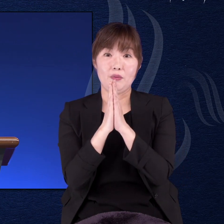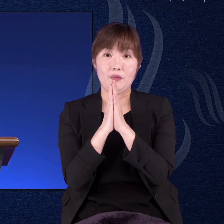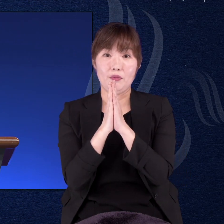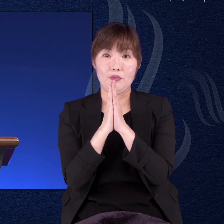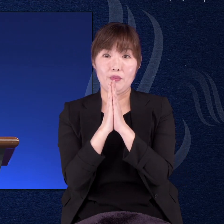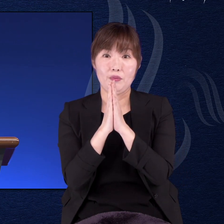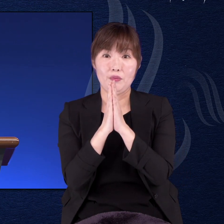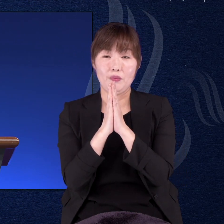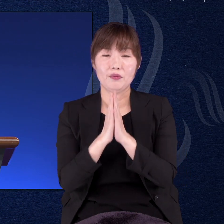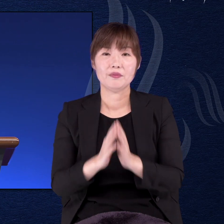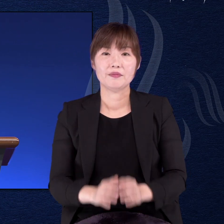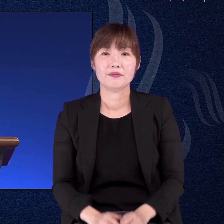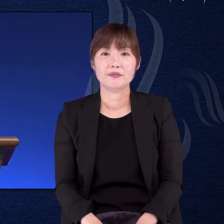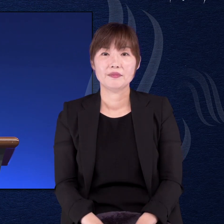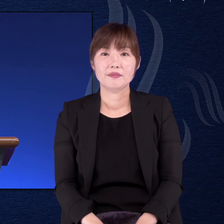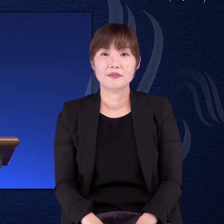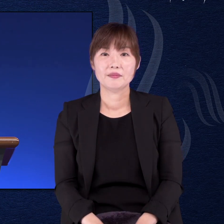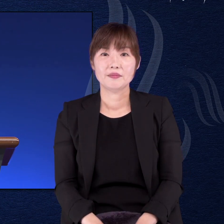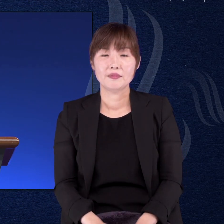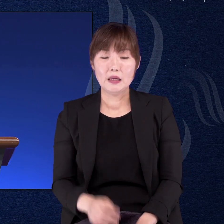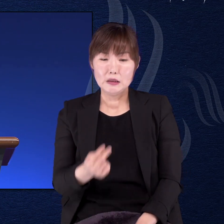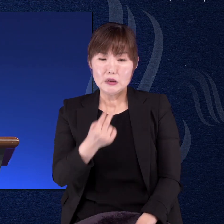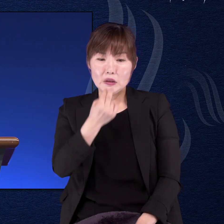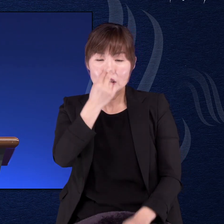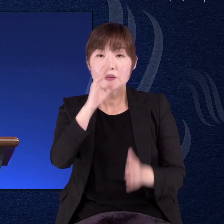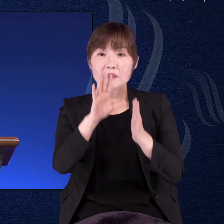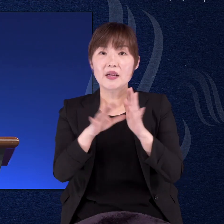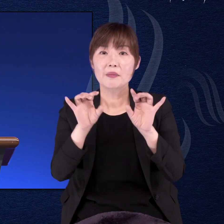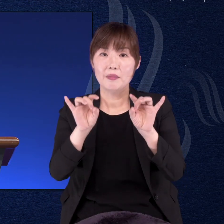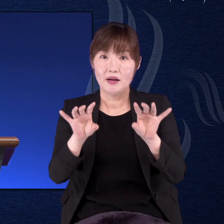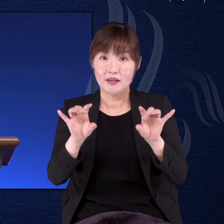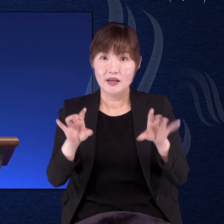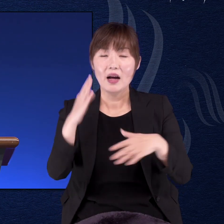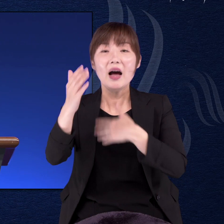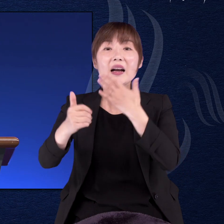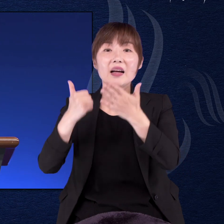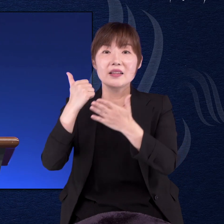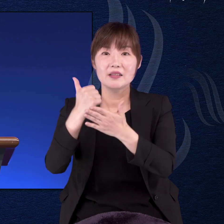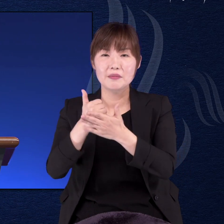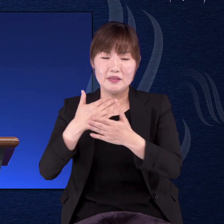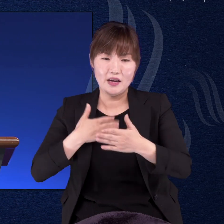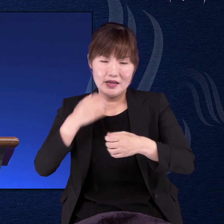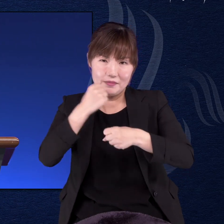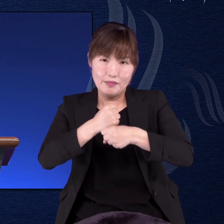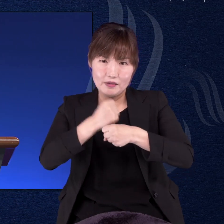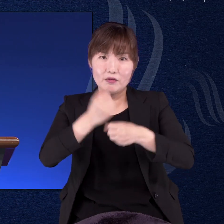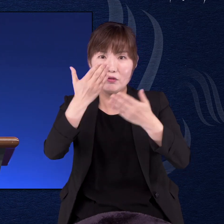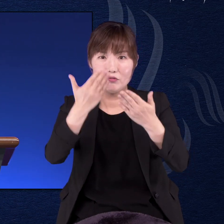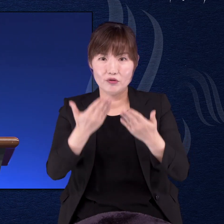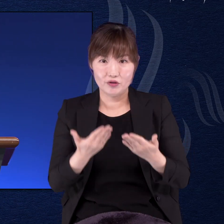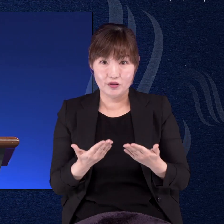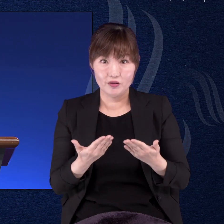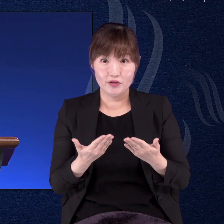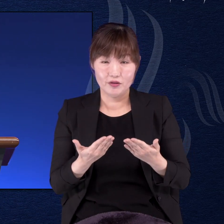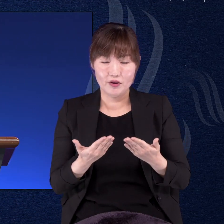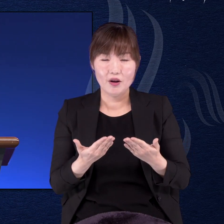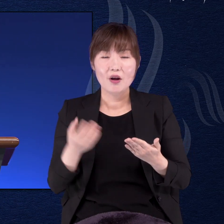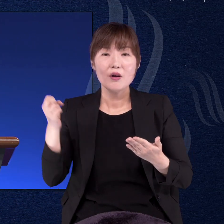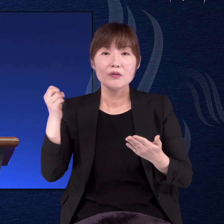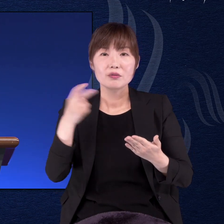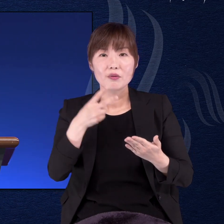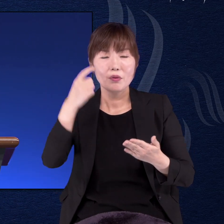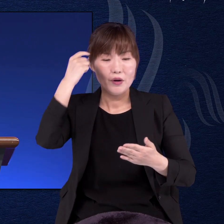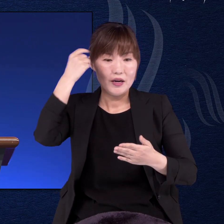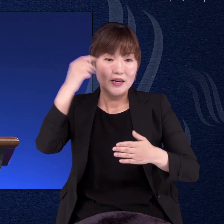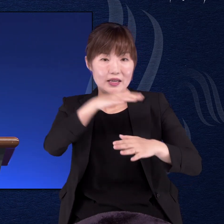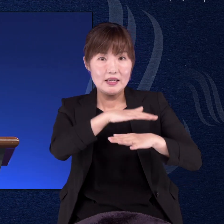나의 창조주이십니다. 나를 만드셨지요. 나를 창조하셨지요. 계획이 있으시지요. 하고 고백하는